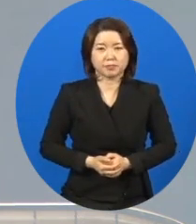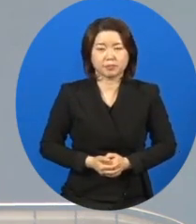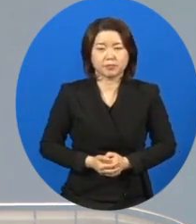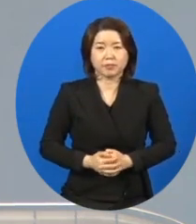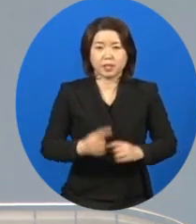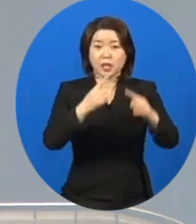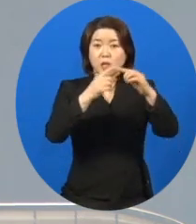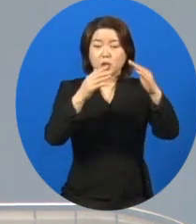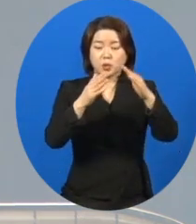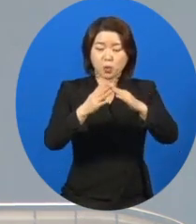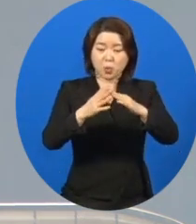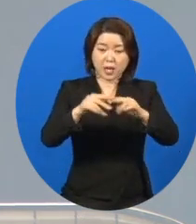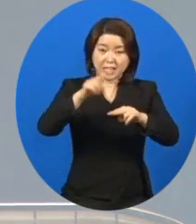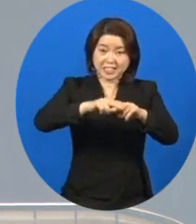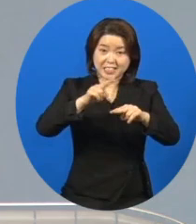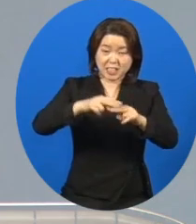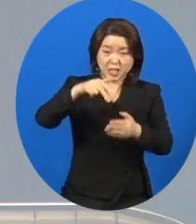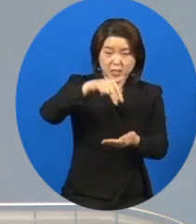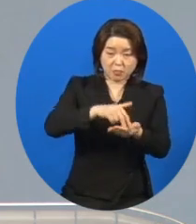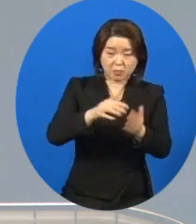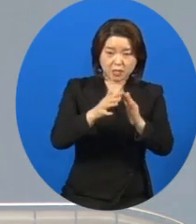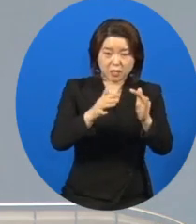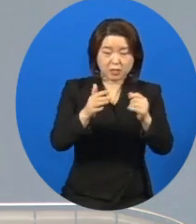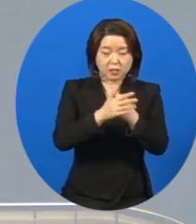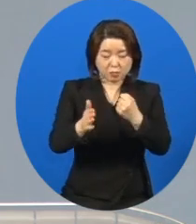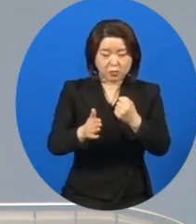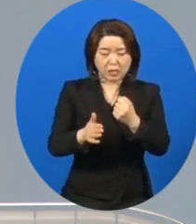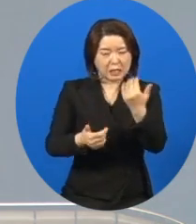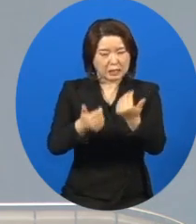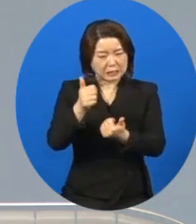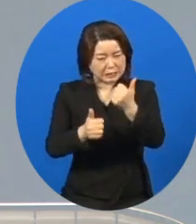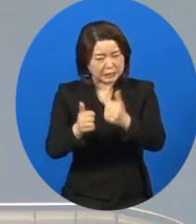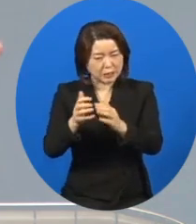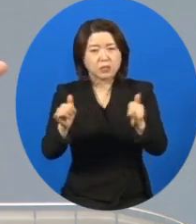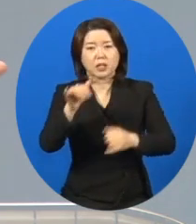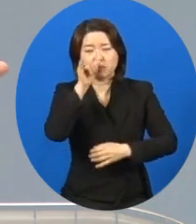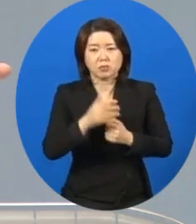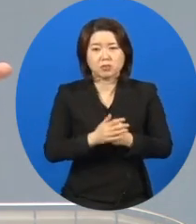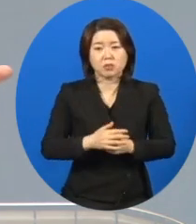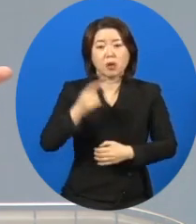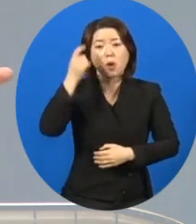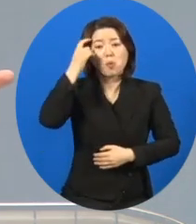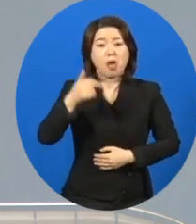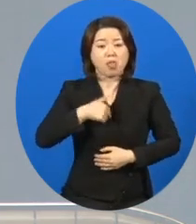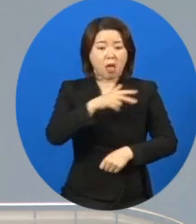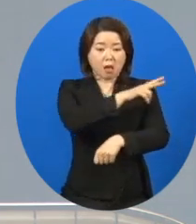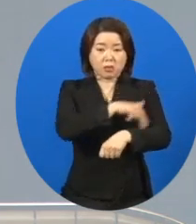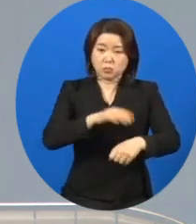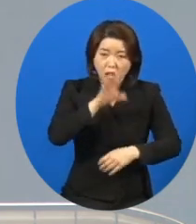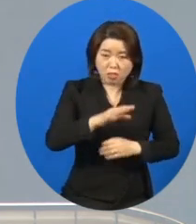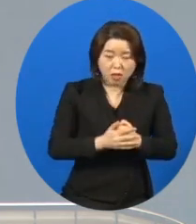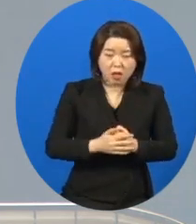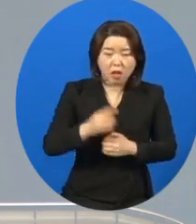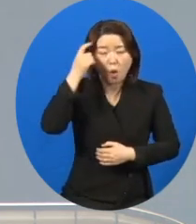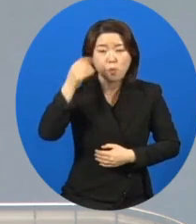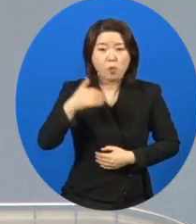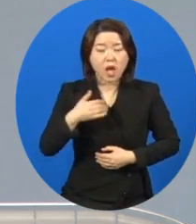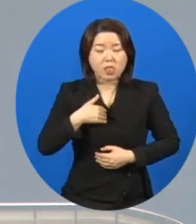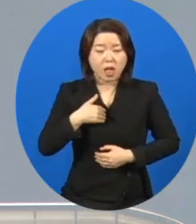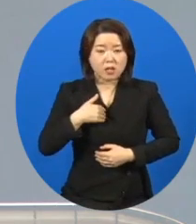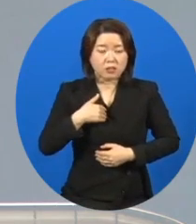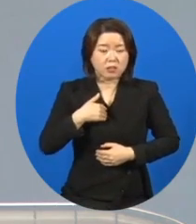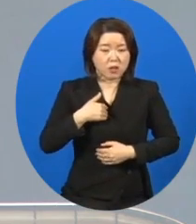교회 직분 때문에 시험 드는 분들이 이따금 있습니다. 왜 나는 집사가 안 될까? 왜 나는 권사로 안